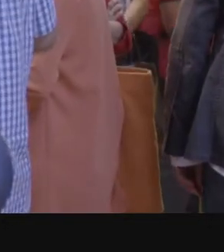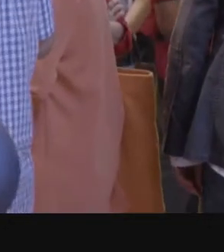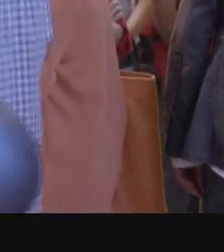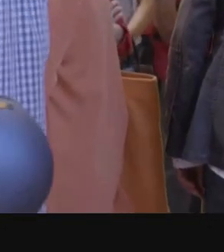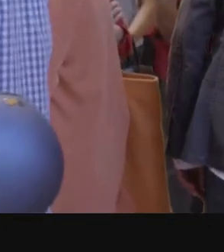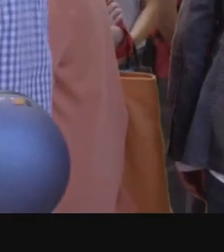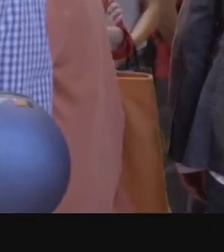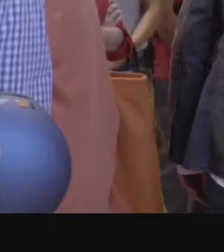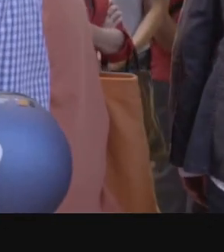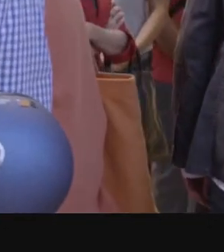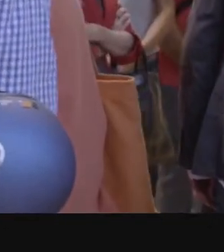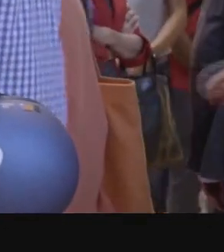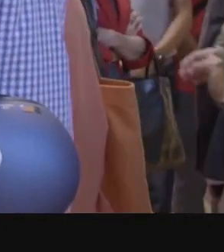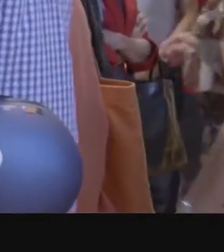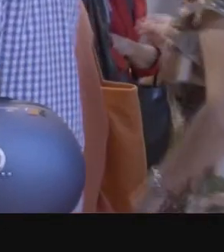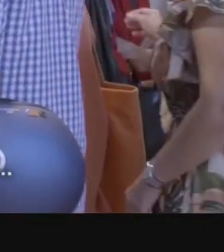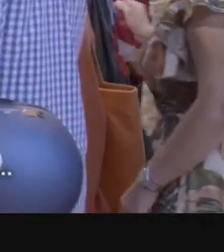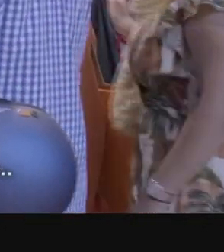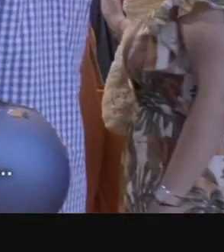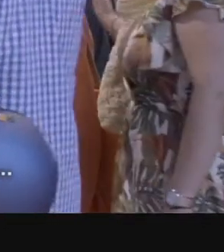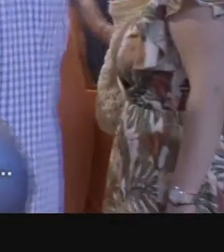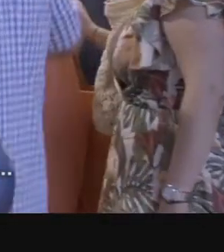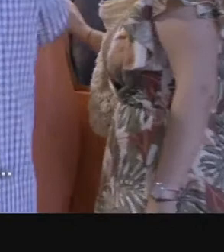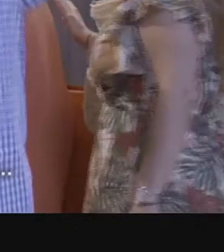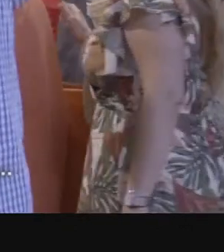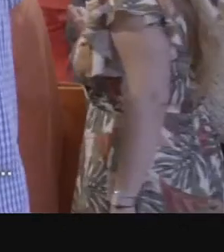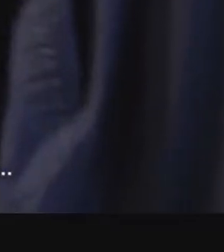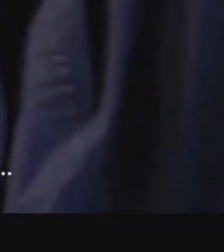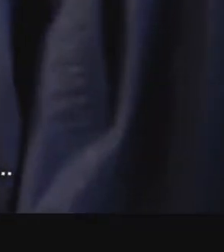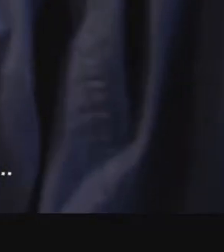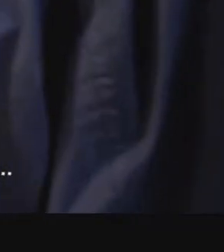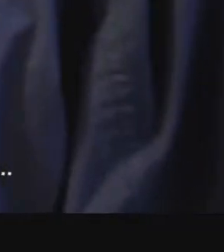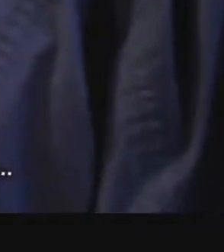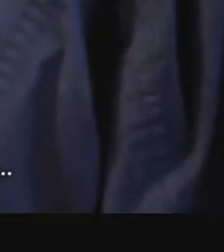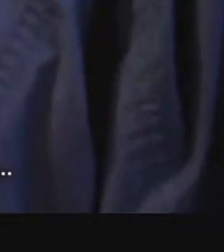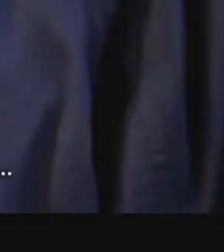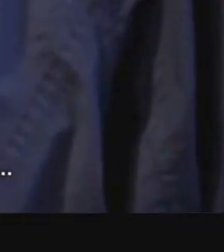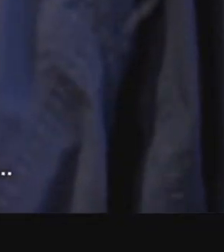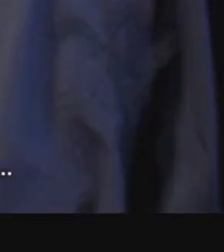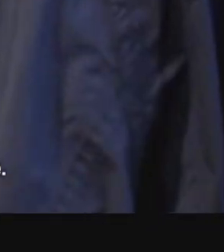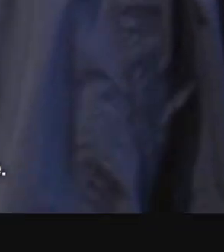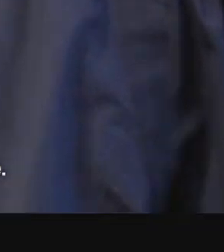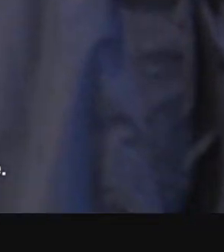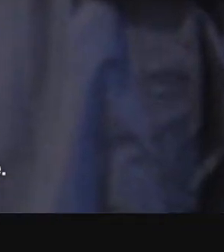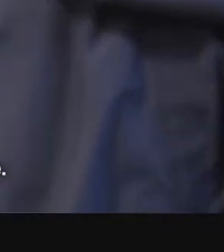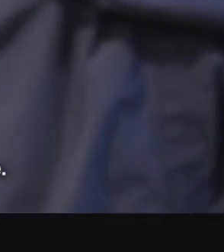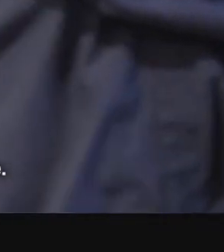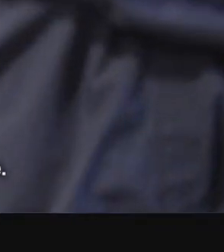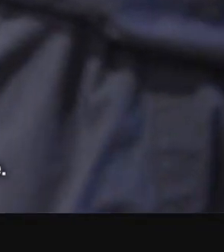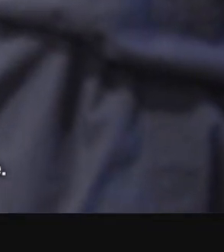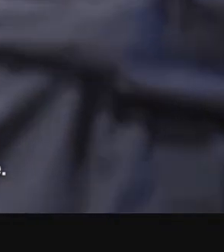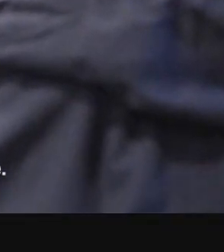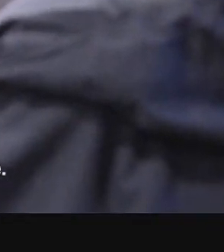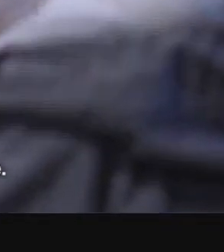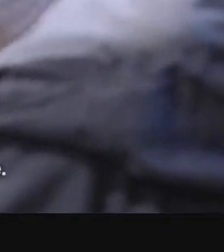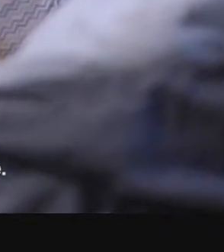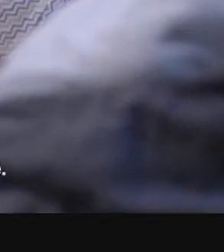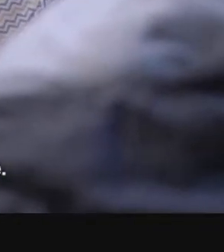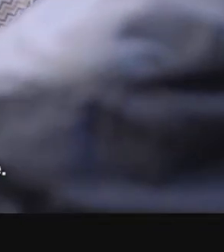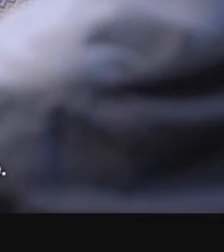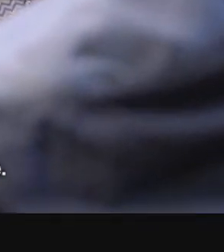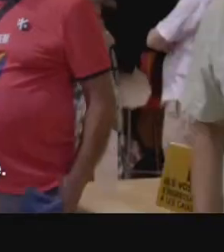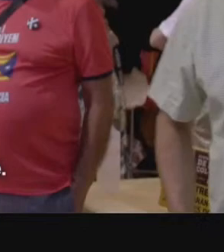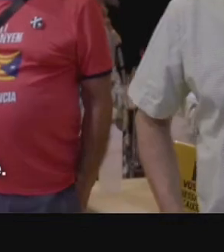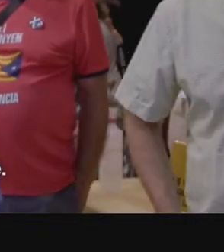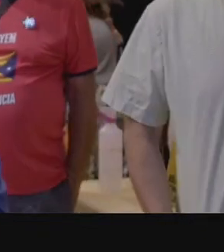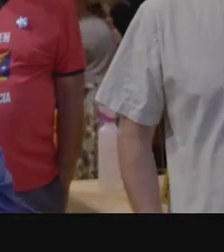El que més m'estimo de Barcelona, la seva gent. És que jo toco molt a la gent. Toco molt, soc molt propera. El que em trobo molt és gent que té ganes